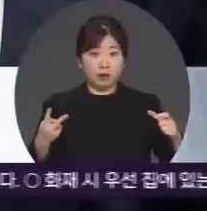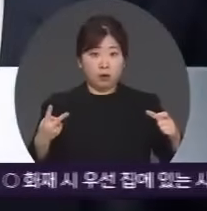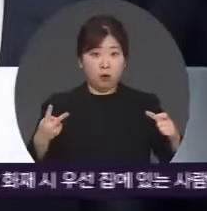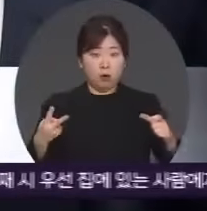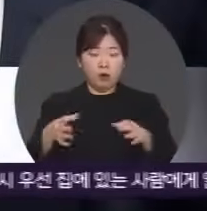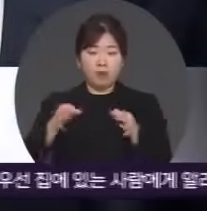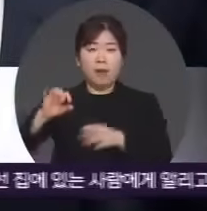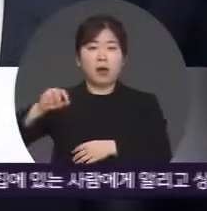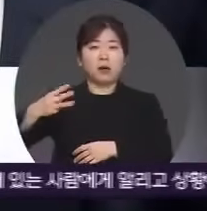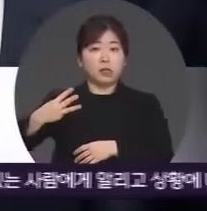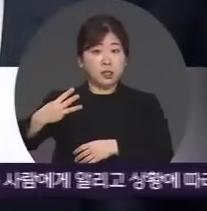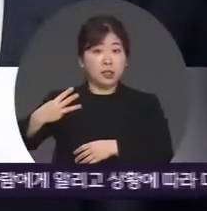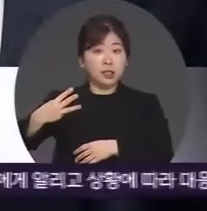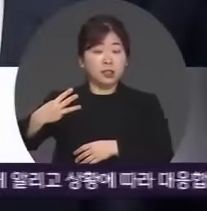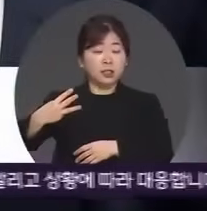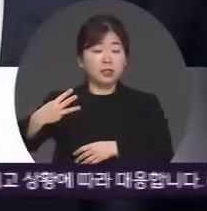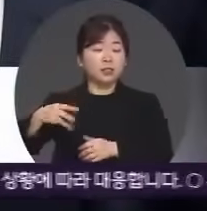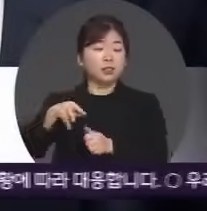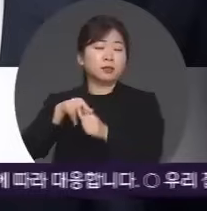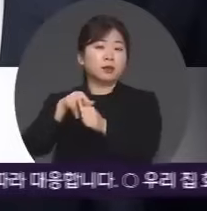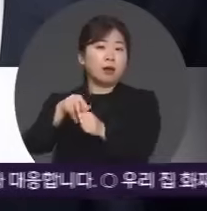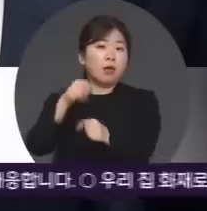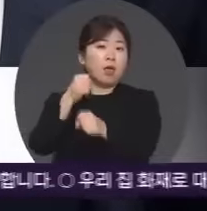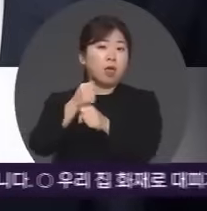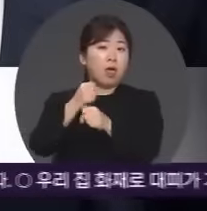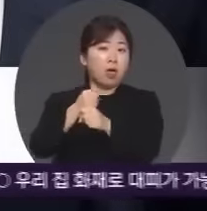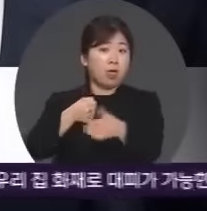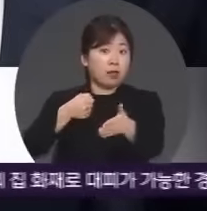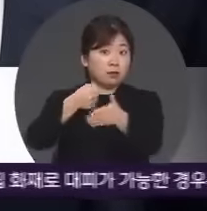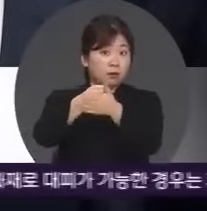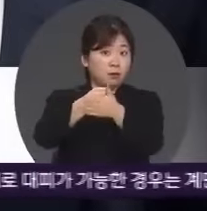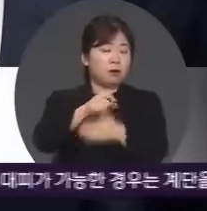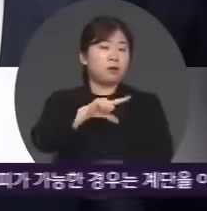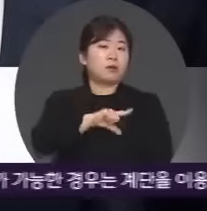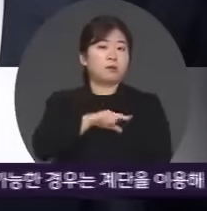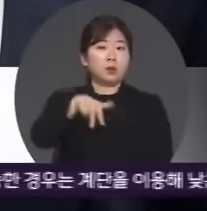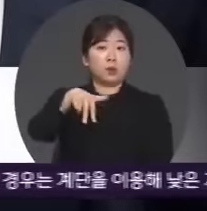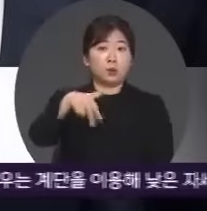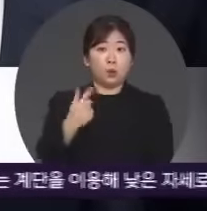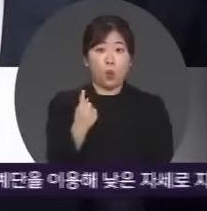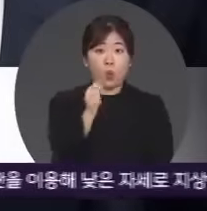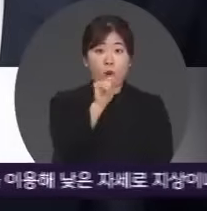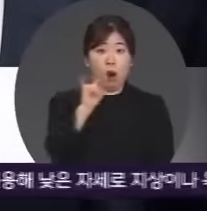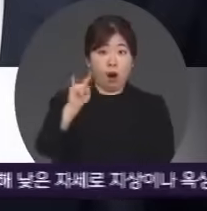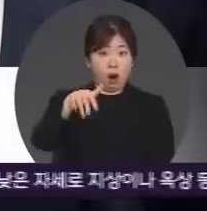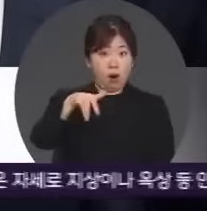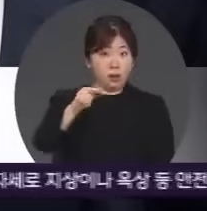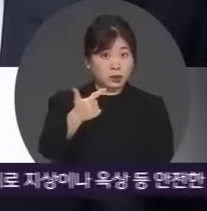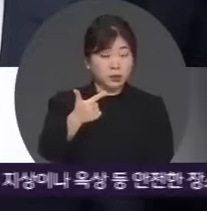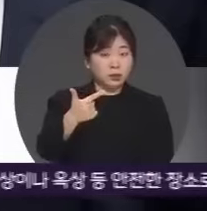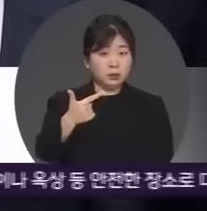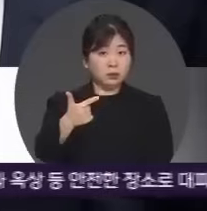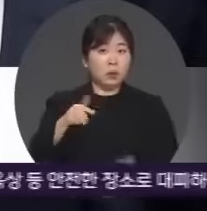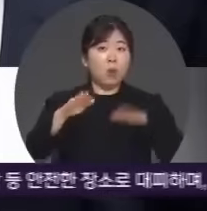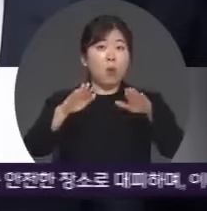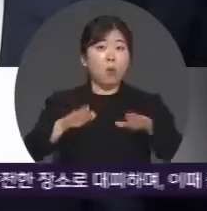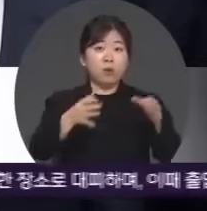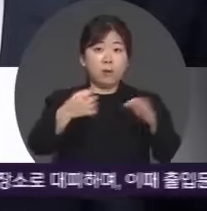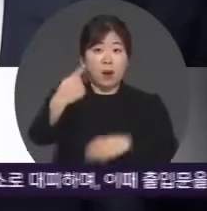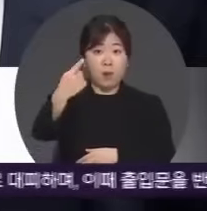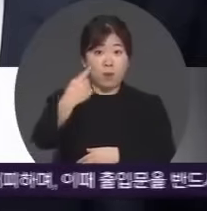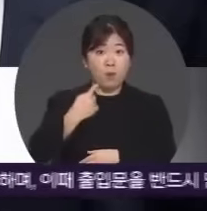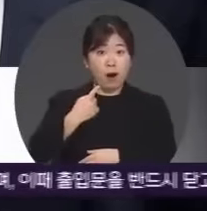당의 험지 출마 요구를 받아들여 김해을 지역구 출마를 선언했죠. 조 의원이 오늘 김해를 찾아 출마 입장을